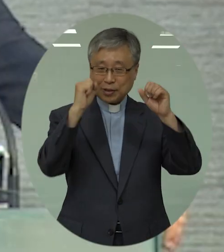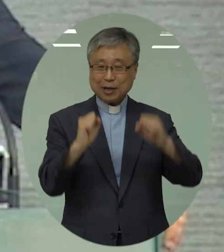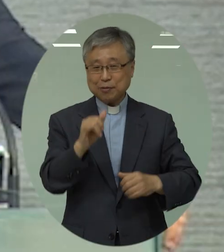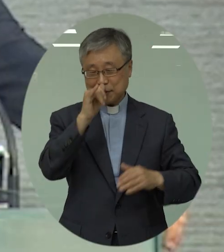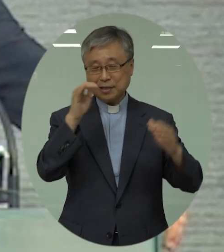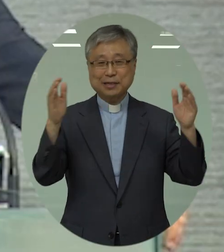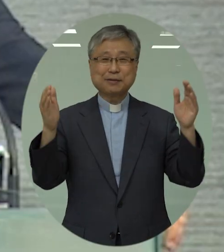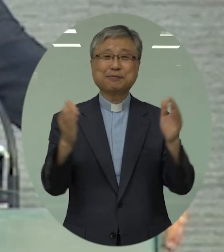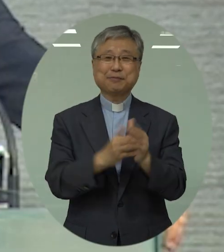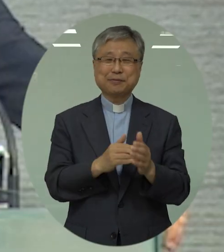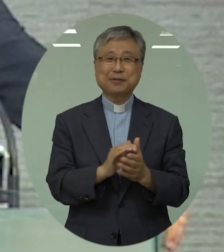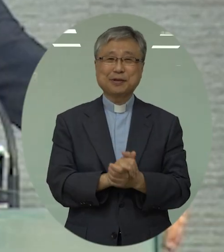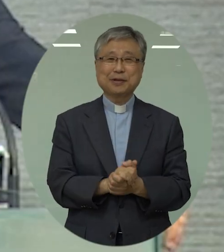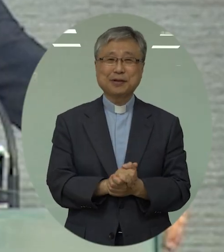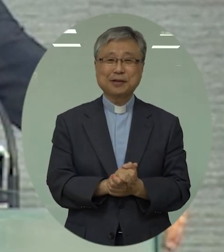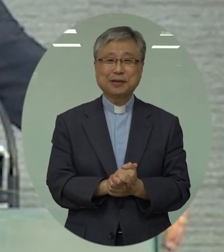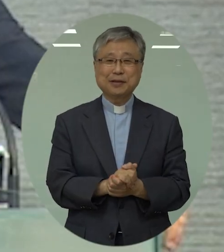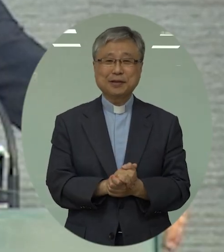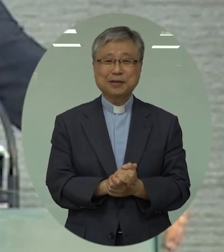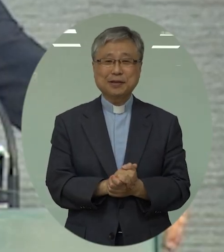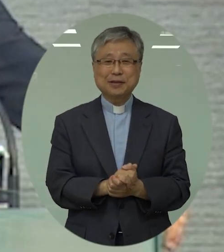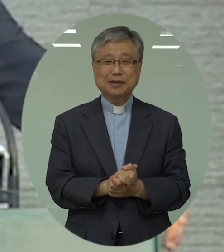있었어요.